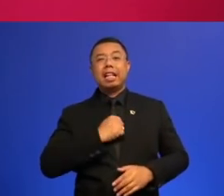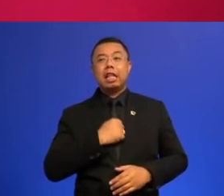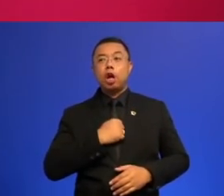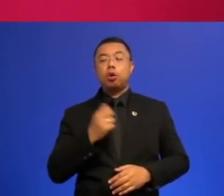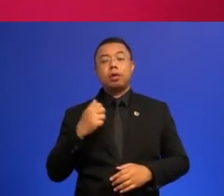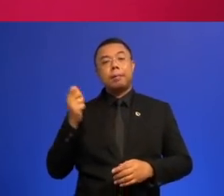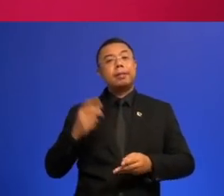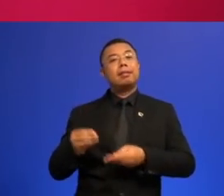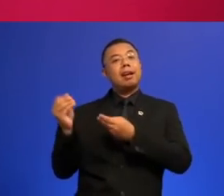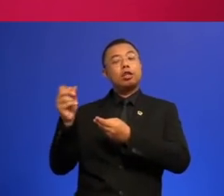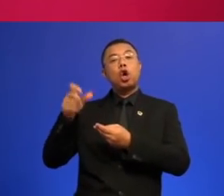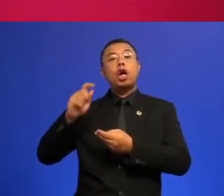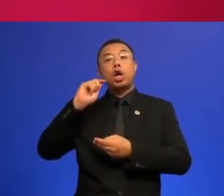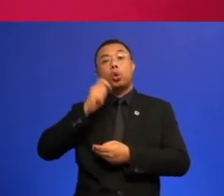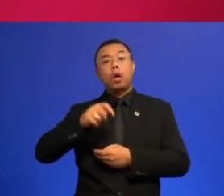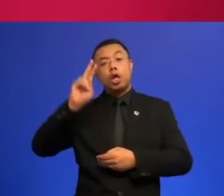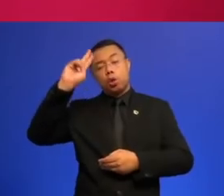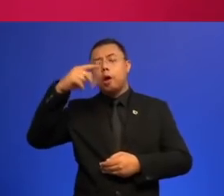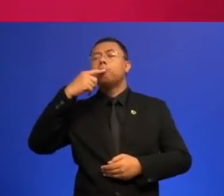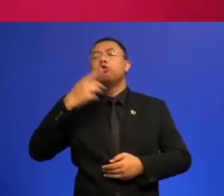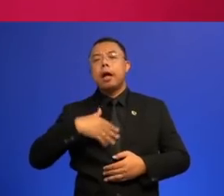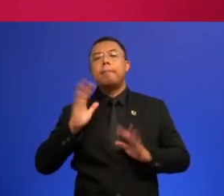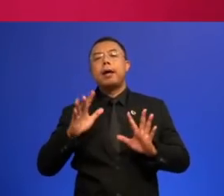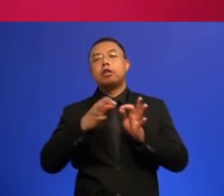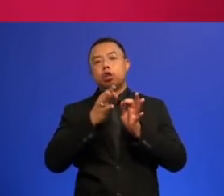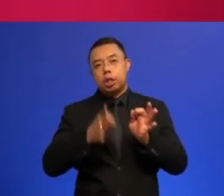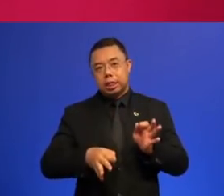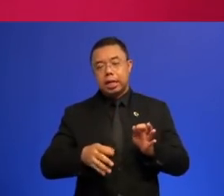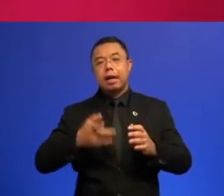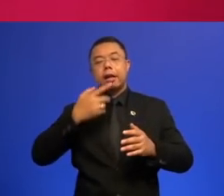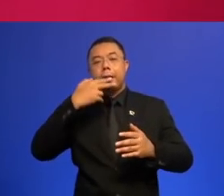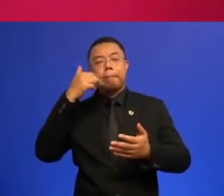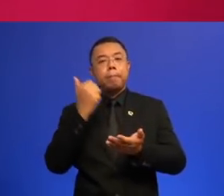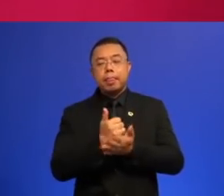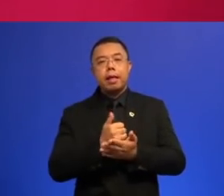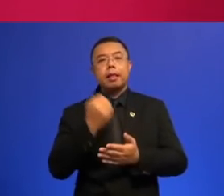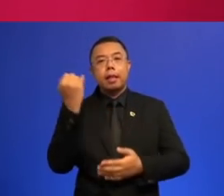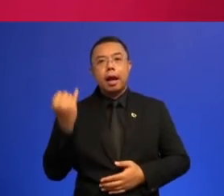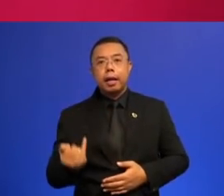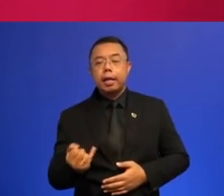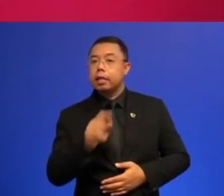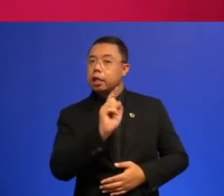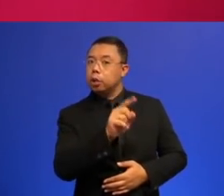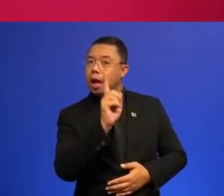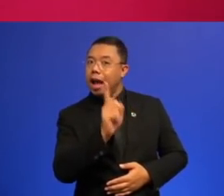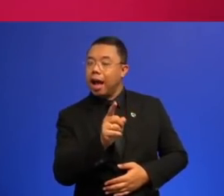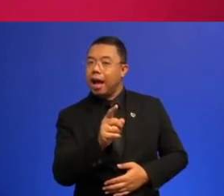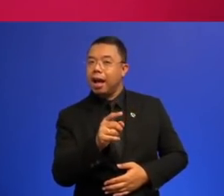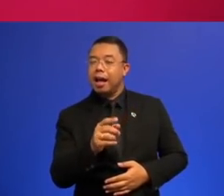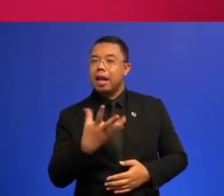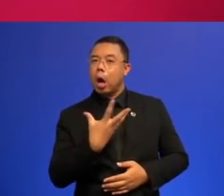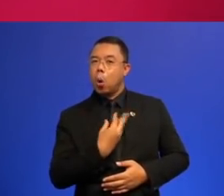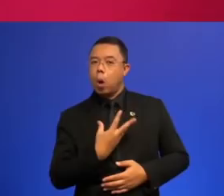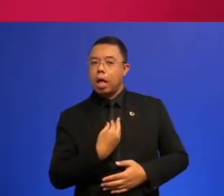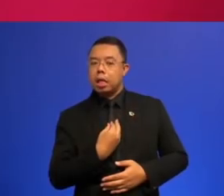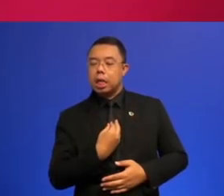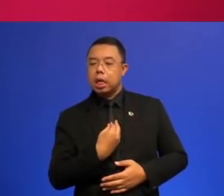memenuhi kebutuhan orang tua. Tuhan punya banyak jalan. Dan yang paling terakhir, di situ ada satu